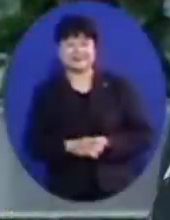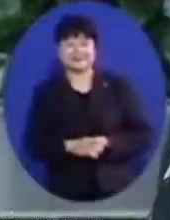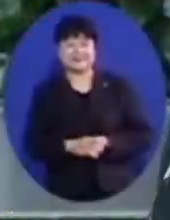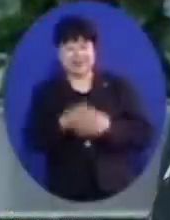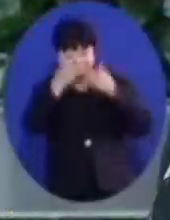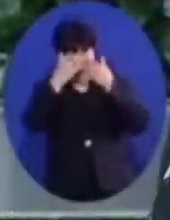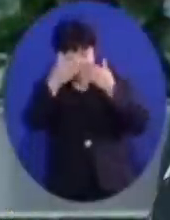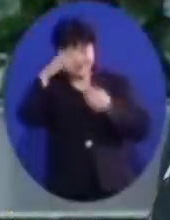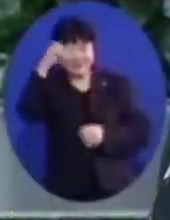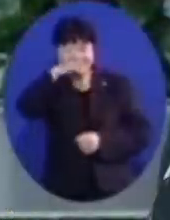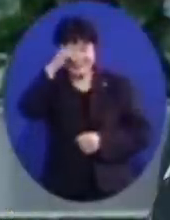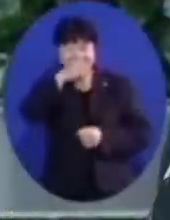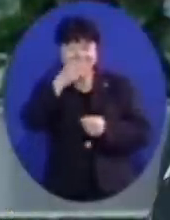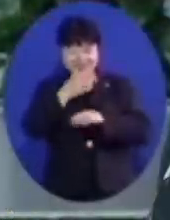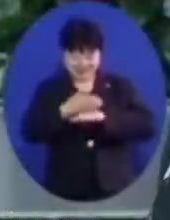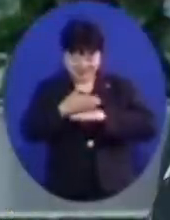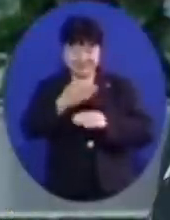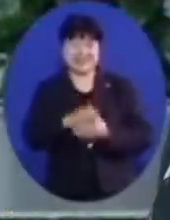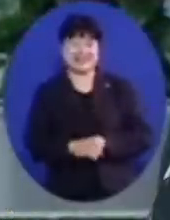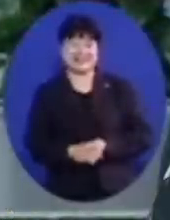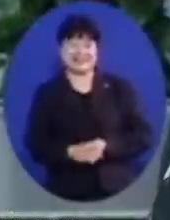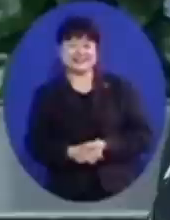그저 그저 감사합니다